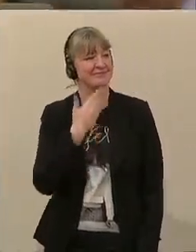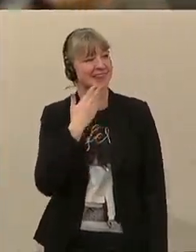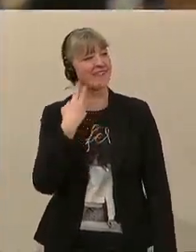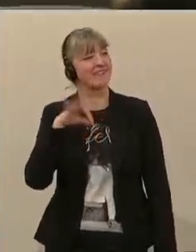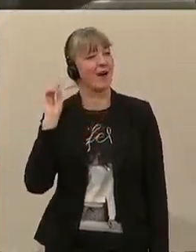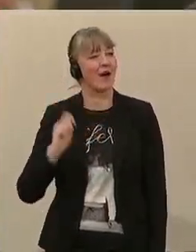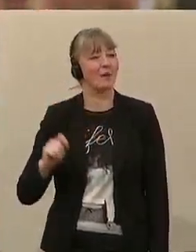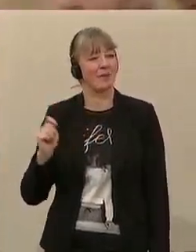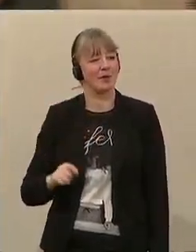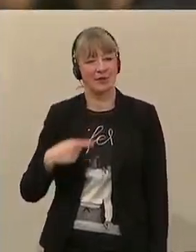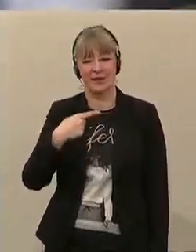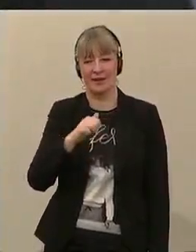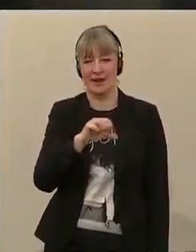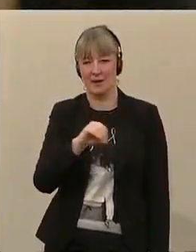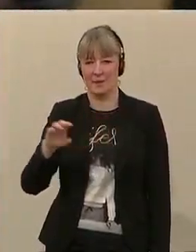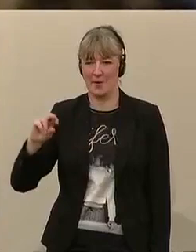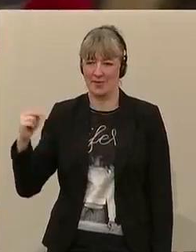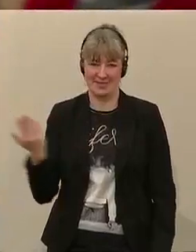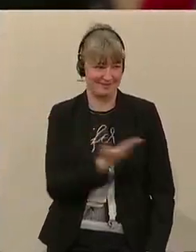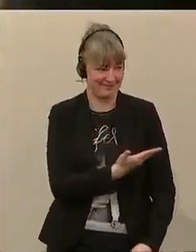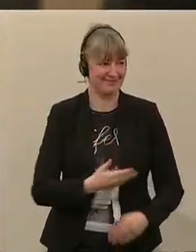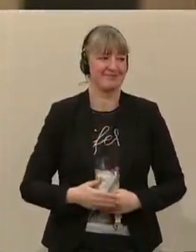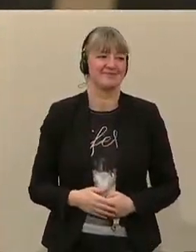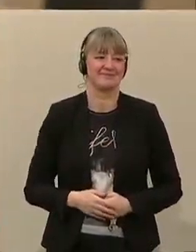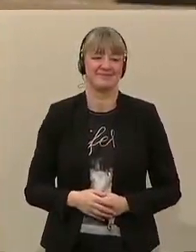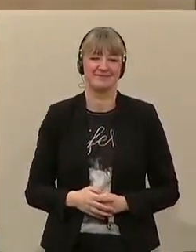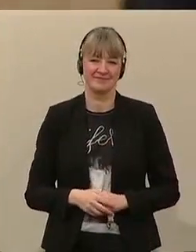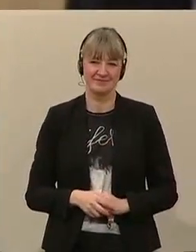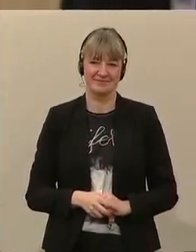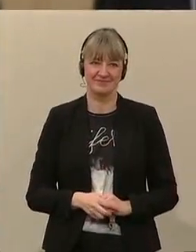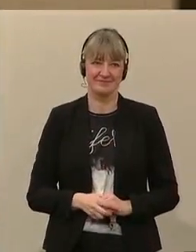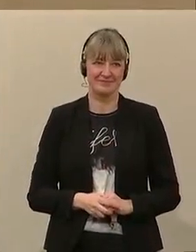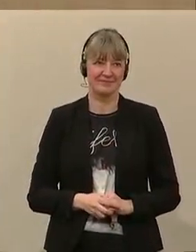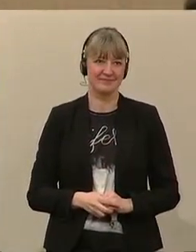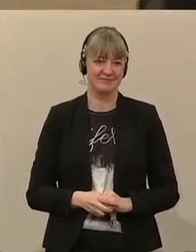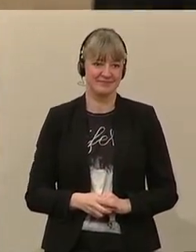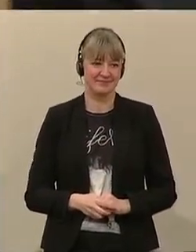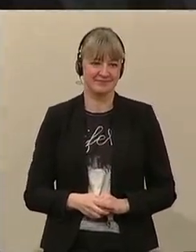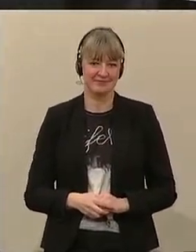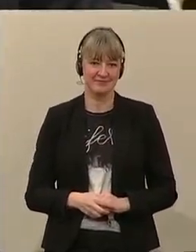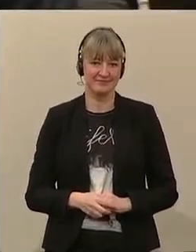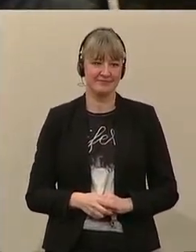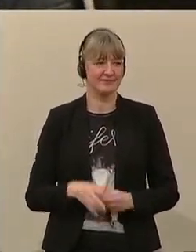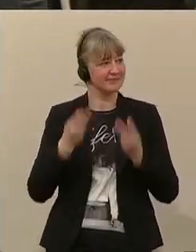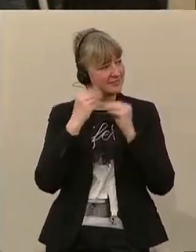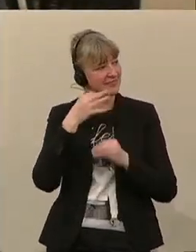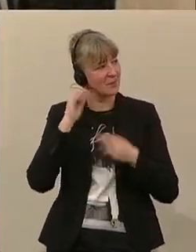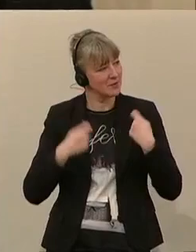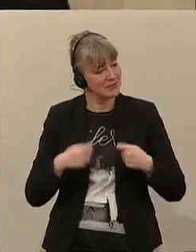Frau Abgeordnete Gammel. Wirksame Integrationsmaßnahmen im Bildungsbereich fordert Wendelin Mölzer, Bildungsbringerin der FPÖ.